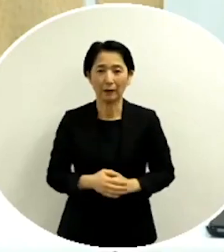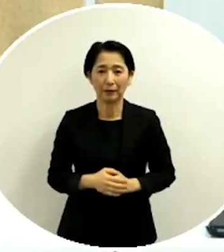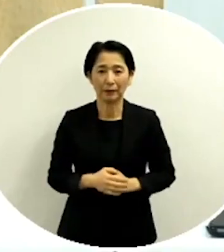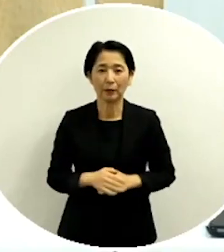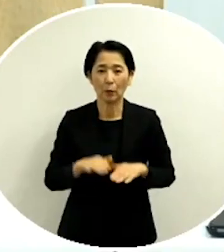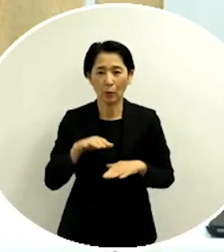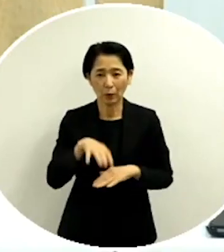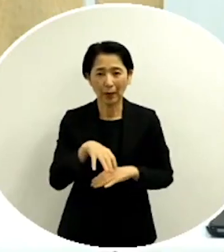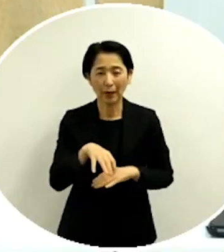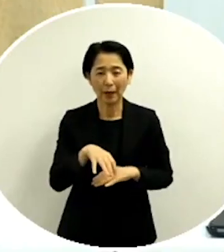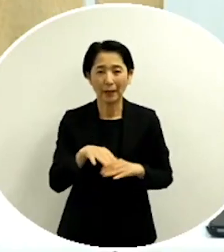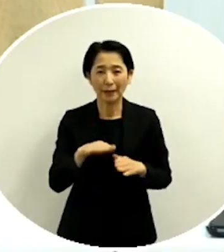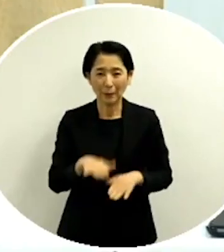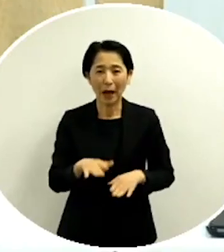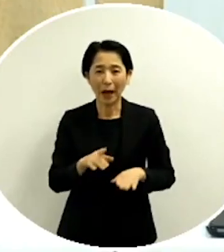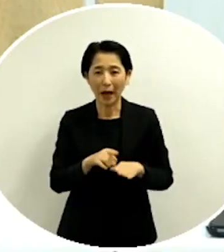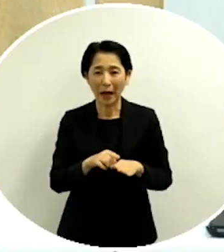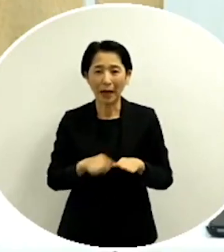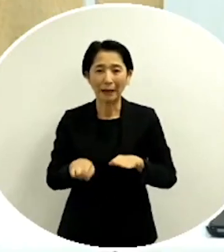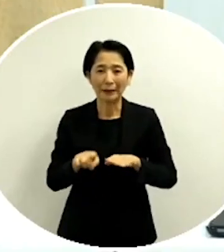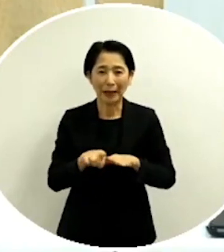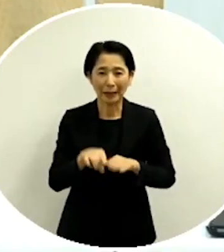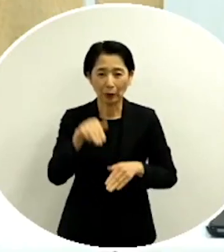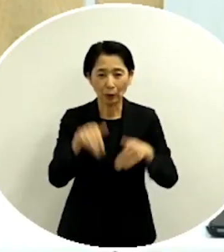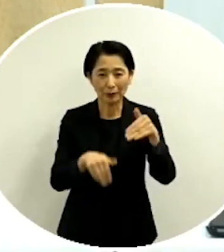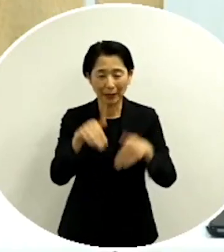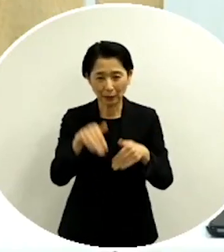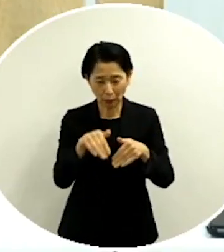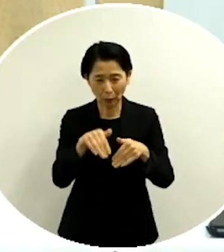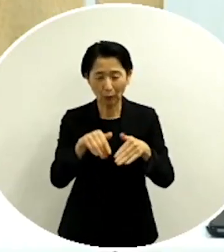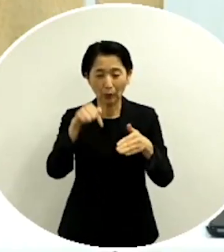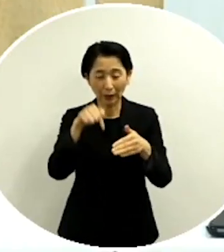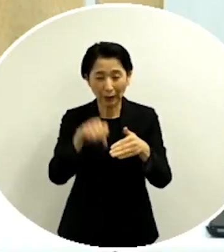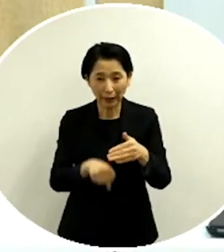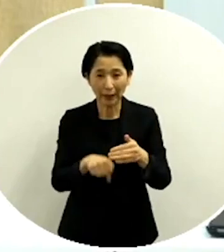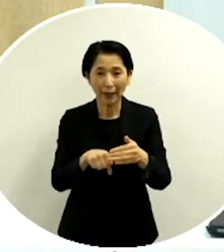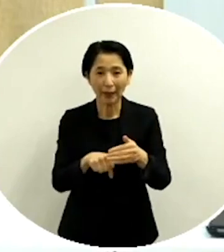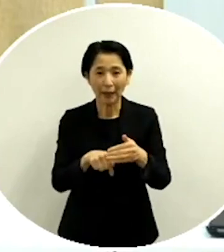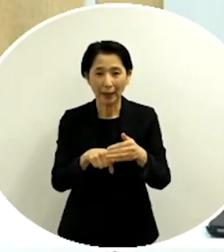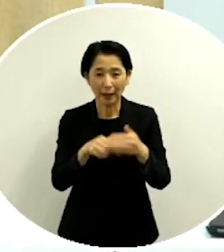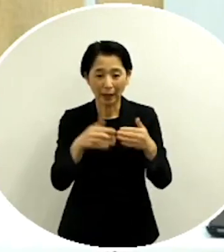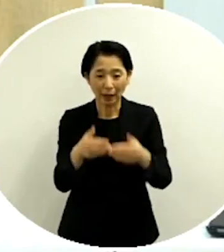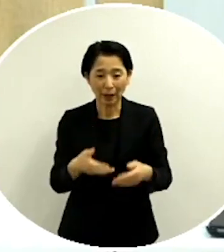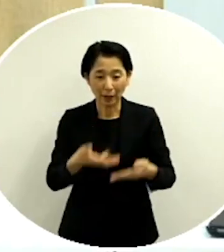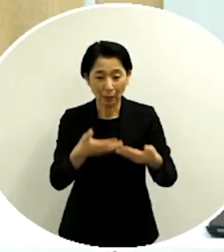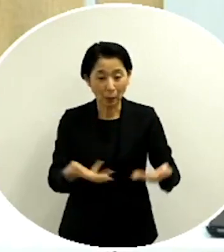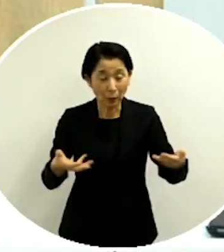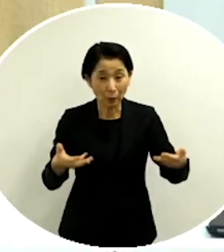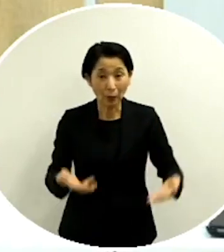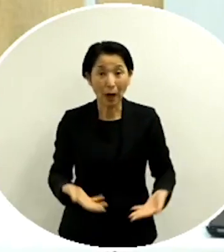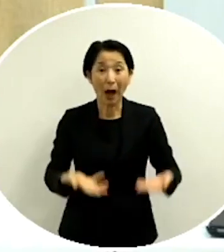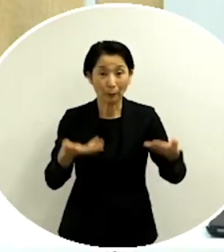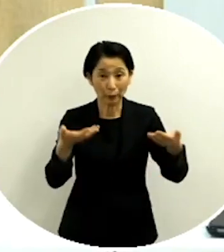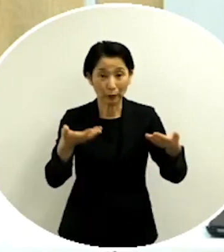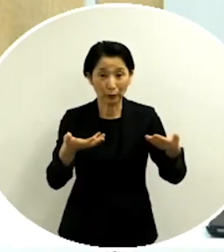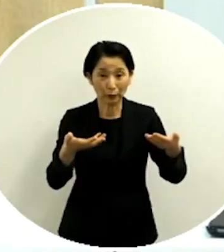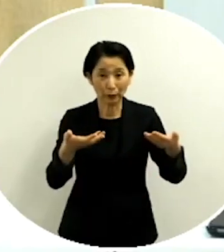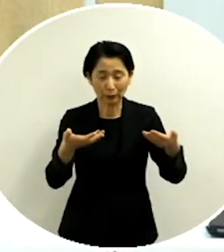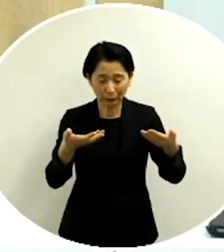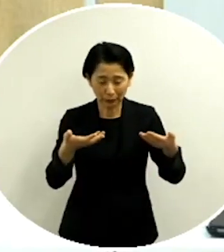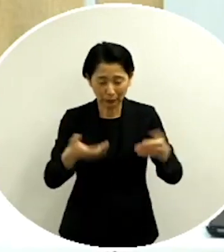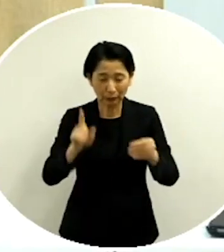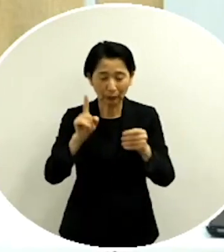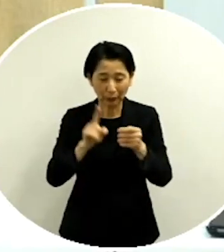ここでエコの代表選挙を通してえええこのボトムアップの政治の才気堂のために私は今